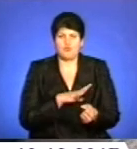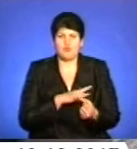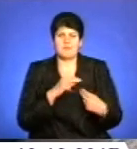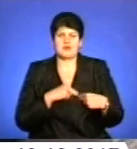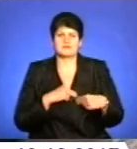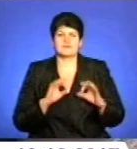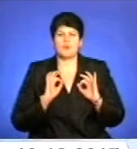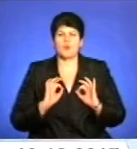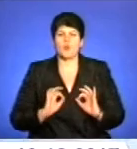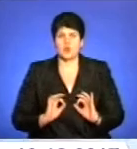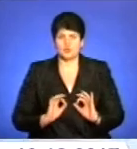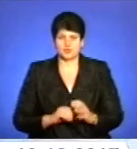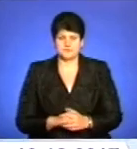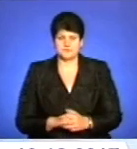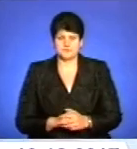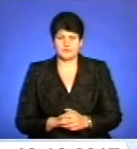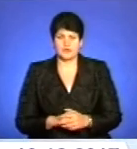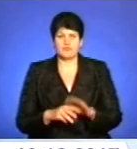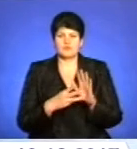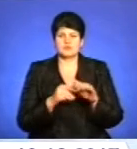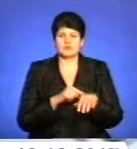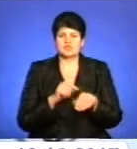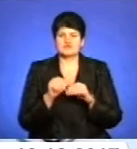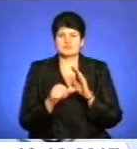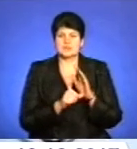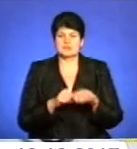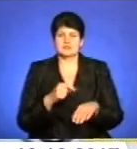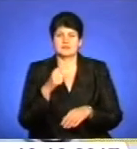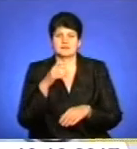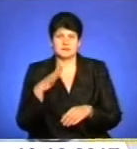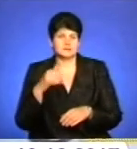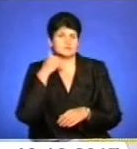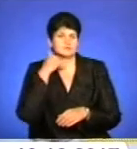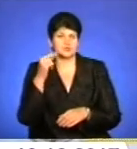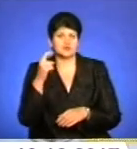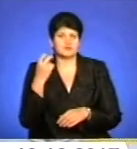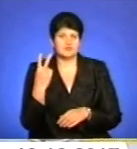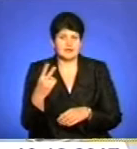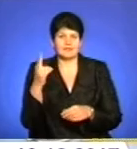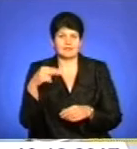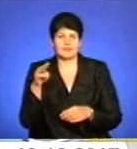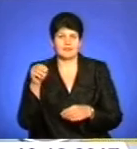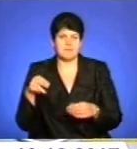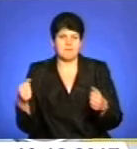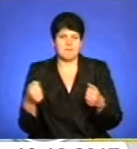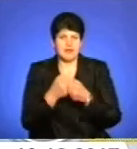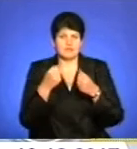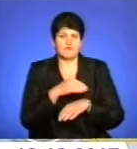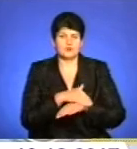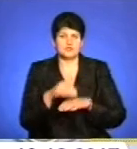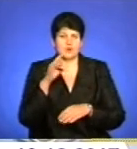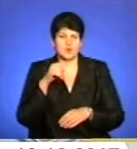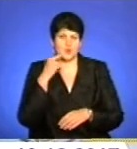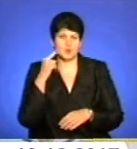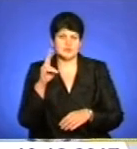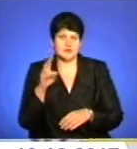працівник прокуратури. О 8 годині 16 хвилин на спецлінію 102 надійшло повідомлення про ДТП на вулиці Руській. Патрульні виїхали